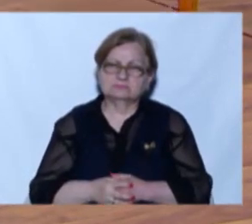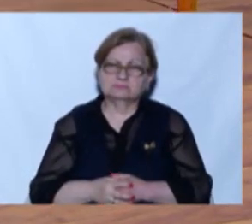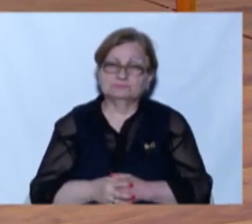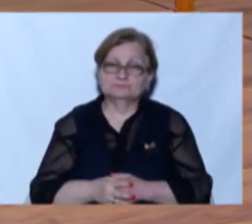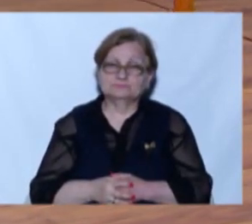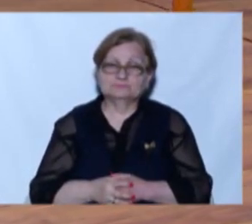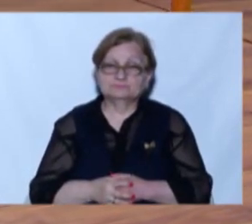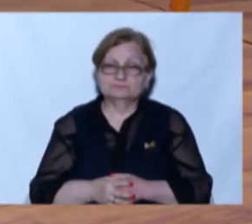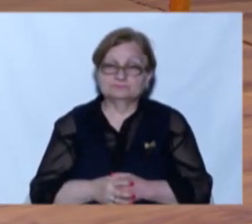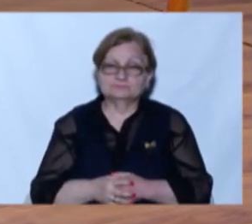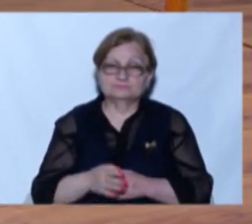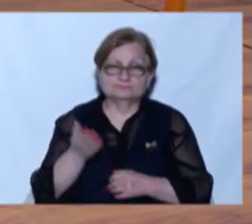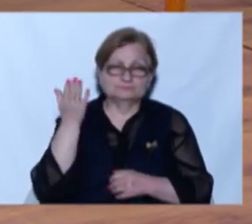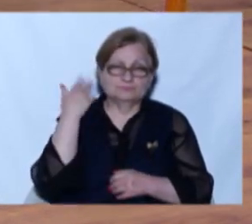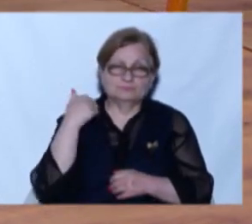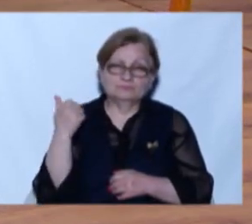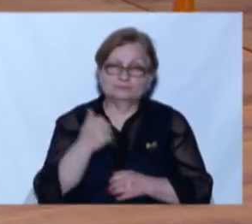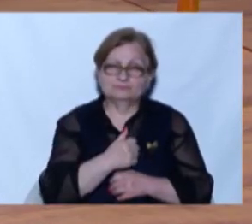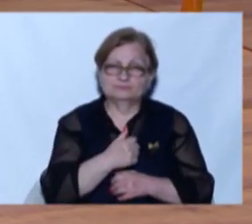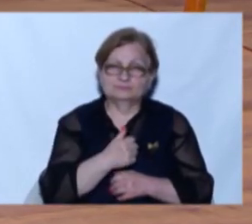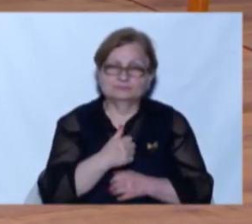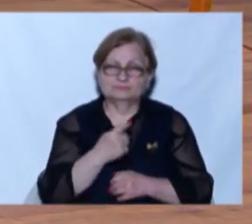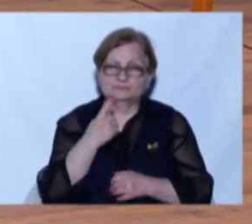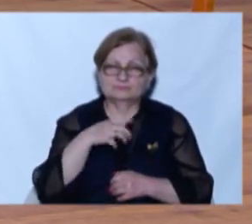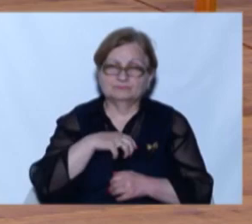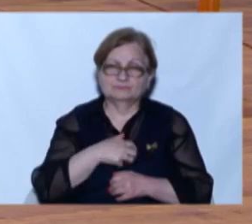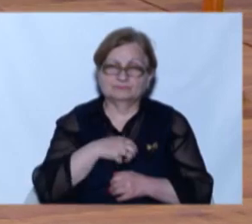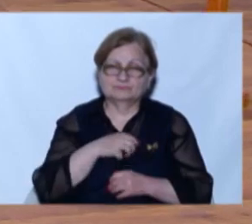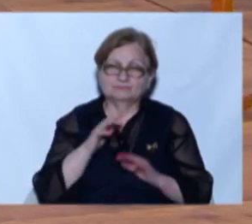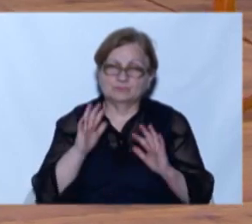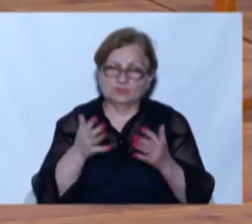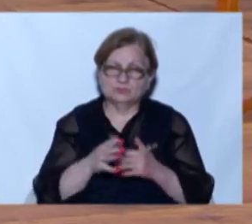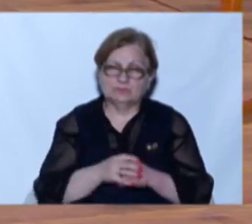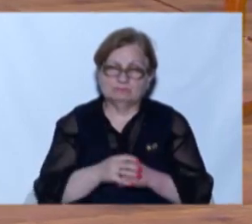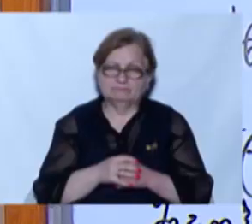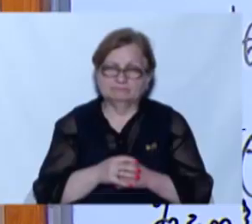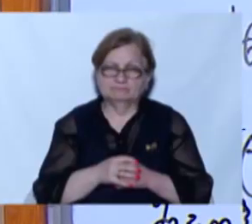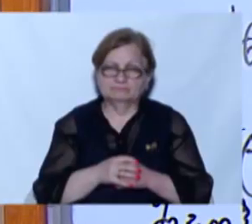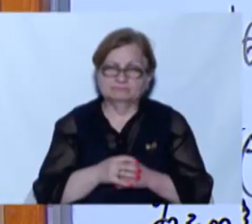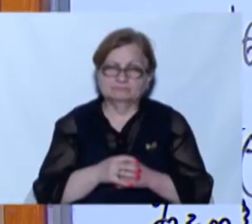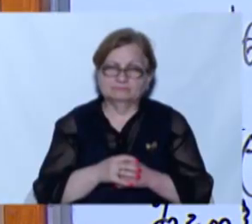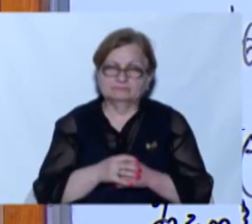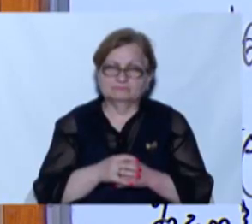ხოდა წინა კვირას ერთი სამწუხარო ამბავი მოხდა.